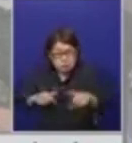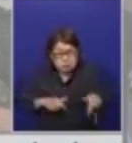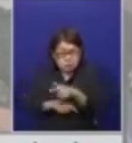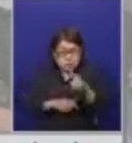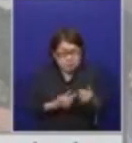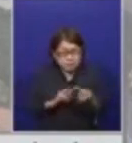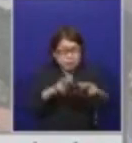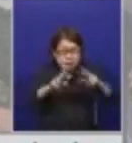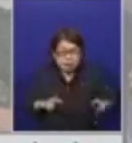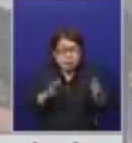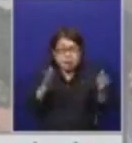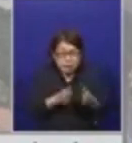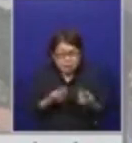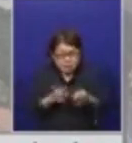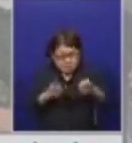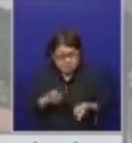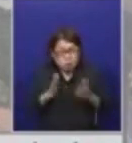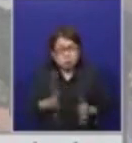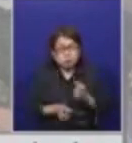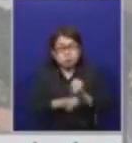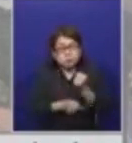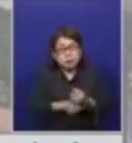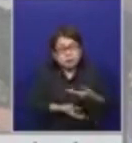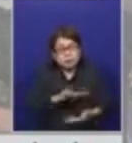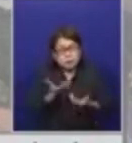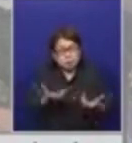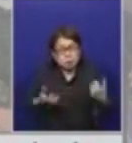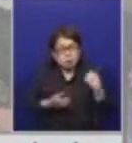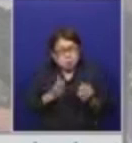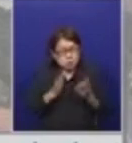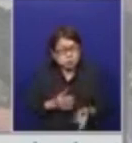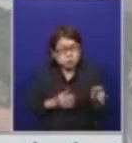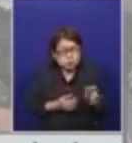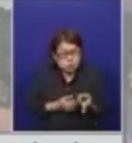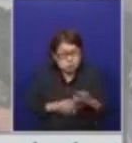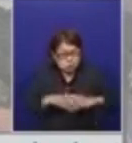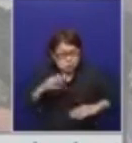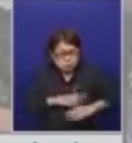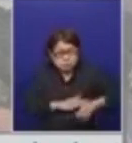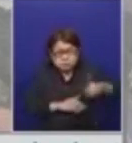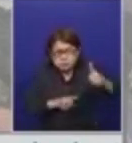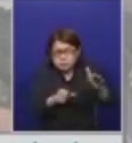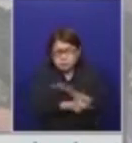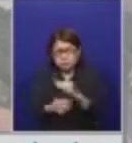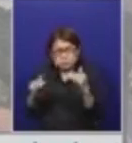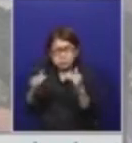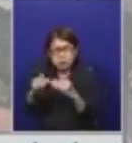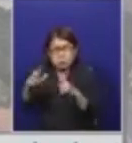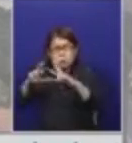ยู่แล้วบุคลากรก็มีจำนวนน้อยแล้วก็ศักยภาพไม่เพียงพอที่จะแข่งขันกับธุรกิจขนาด